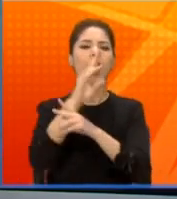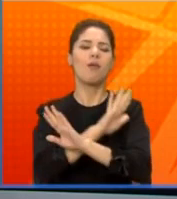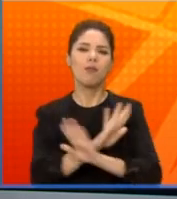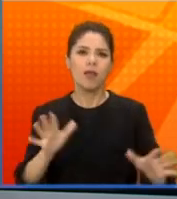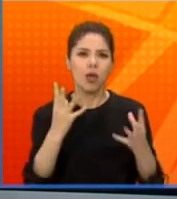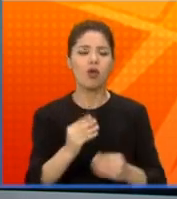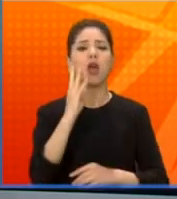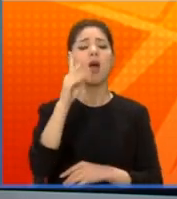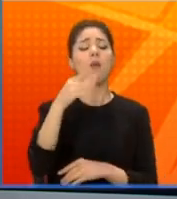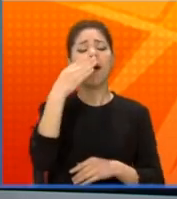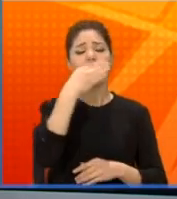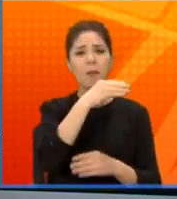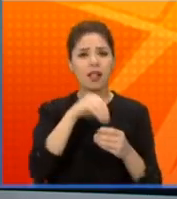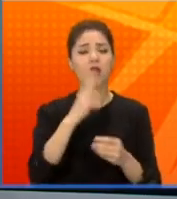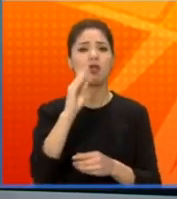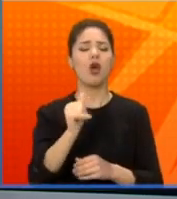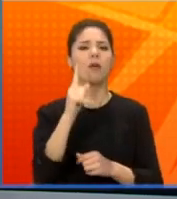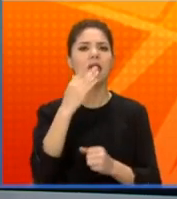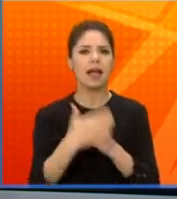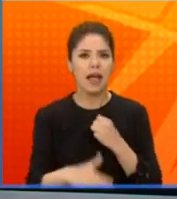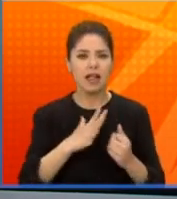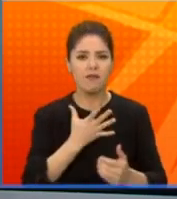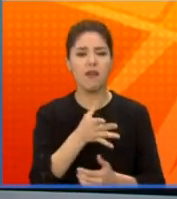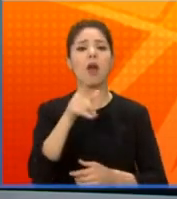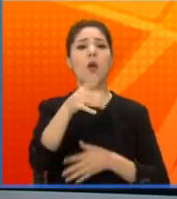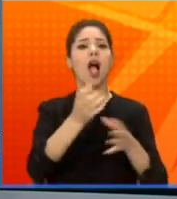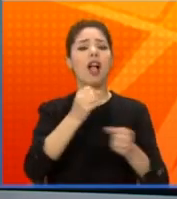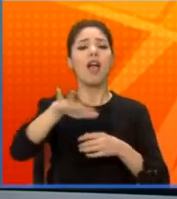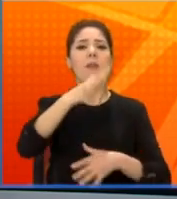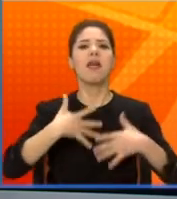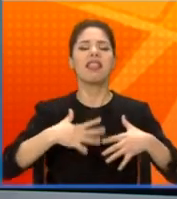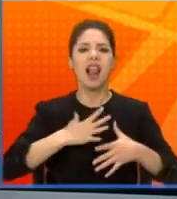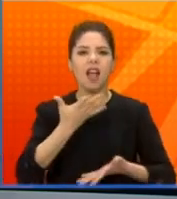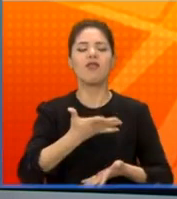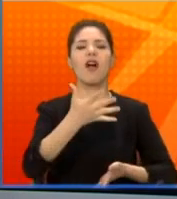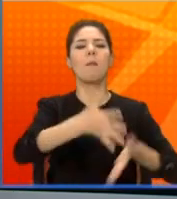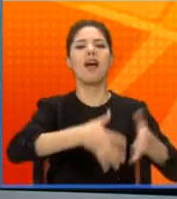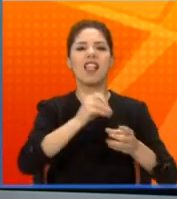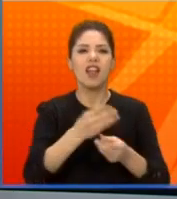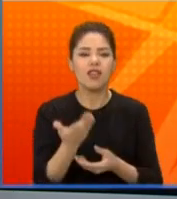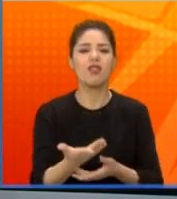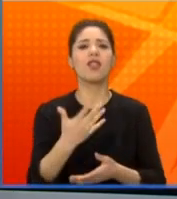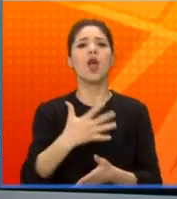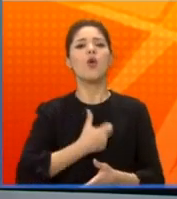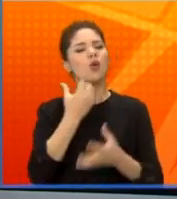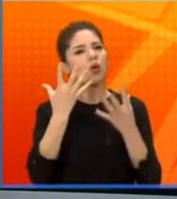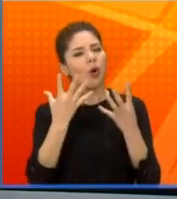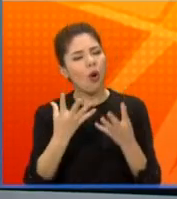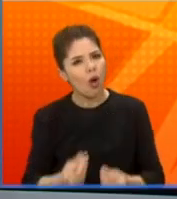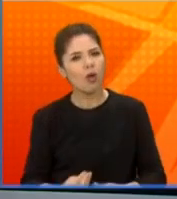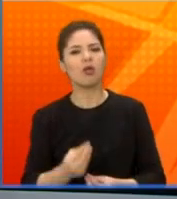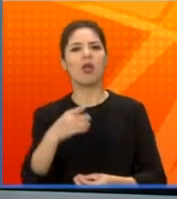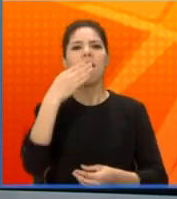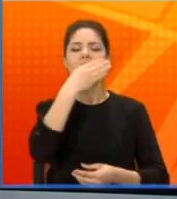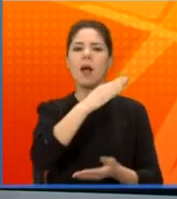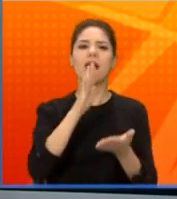4 günlük de bir kısıtlama var önümüzde. Bu yüzden de alışveriş telaşı vardı tabii bugün çarşı pazarda. Buruk geçecek de olsa